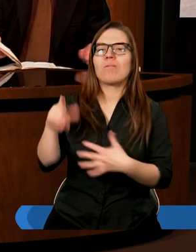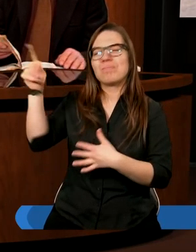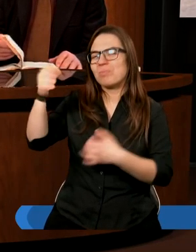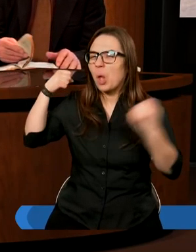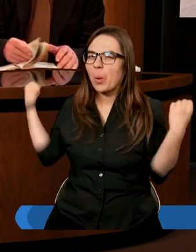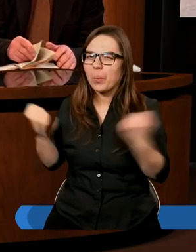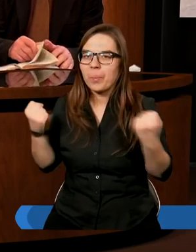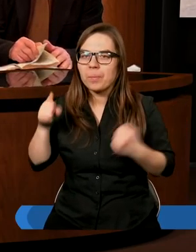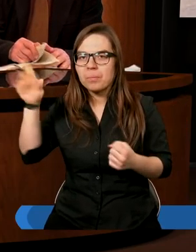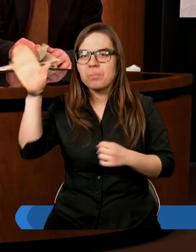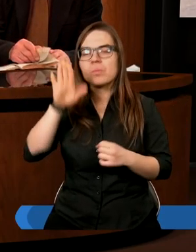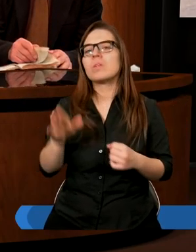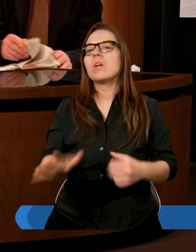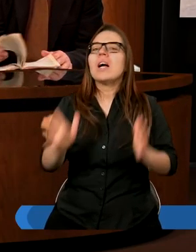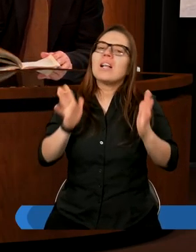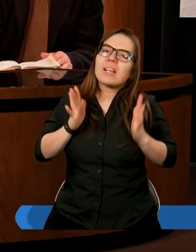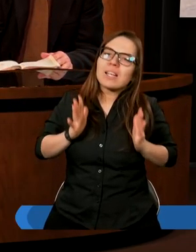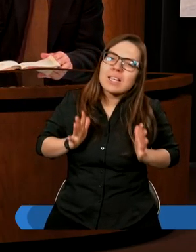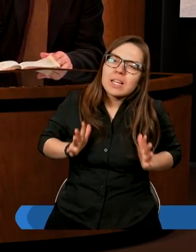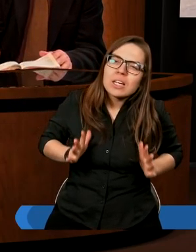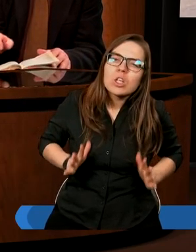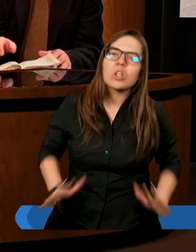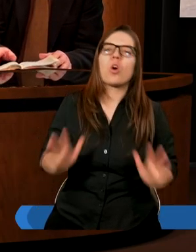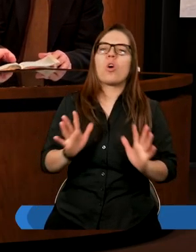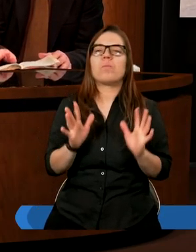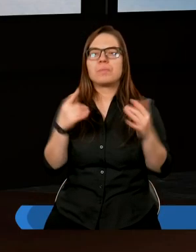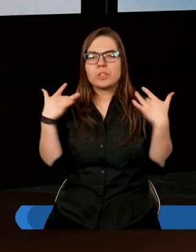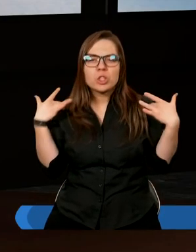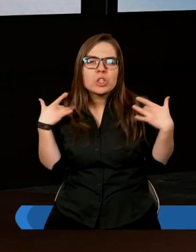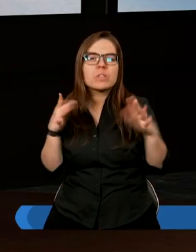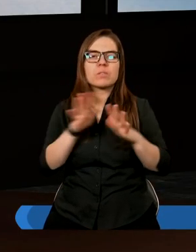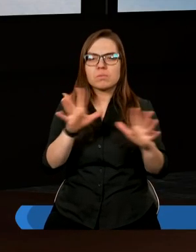Skromność ich powinna być znana wszystkim ludziom.